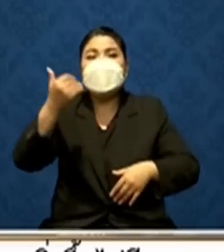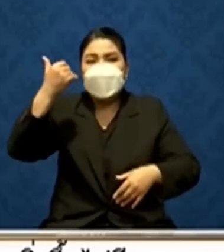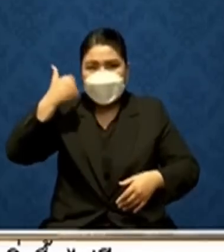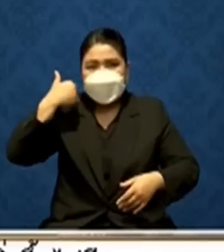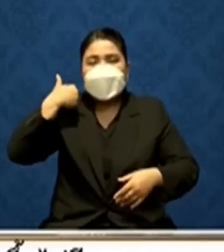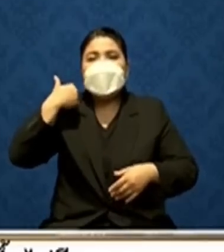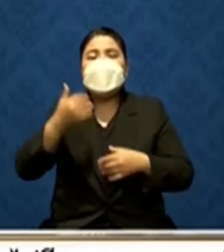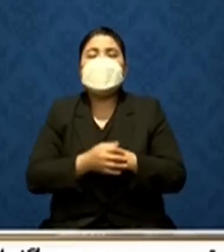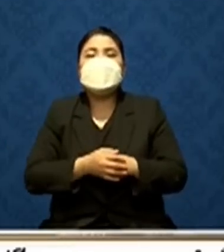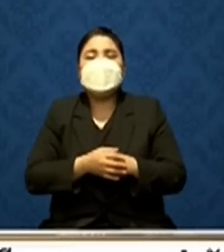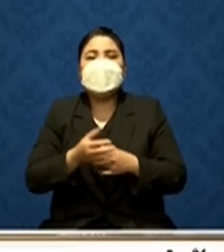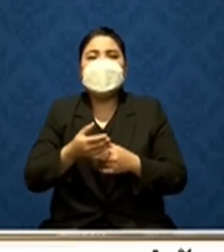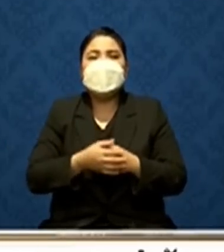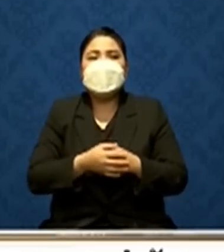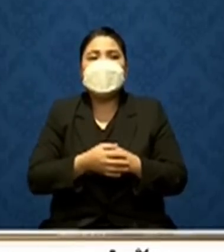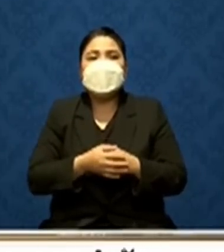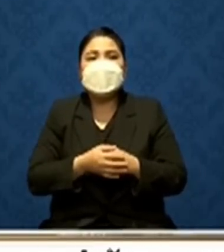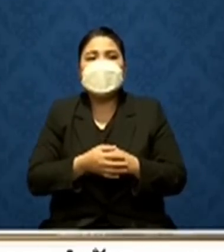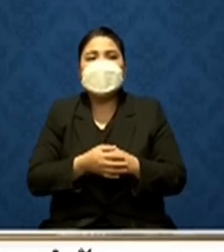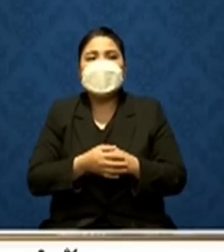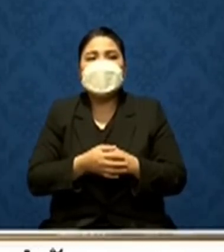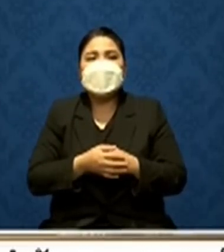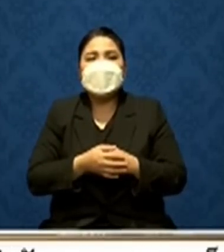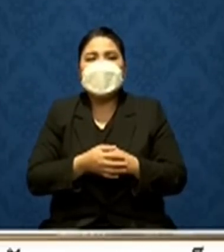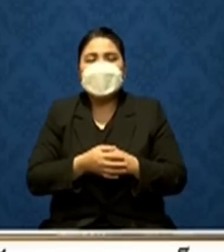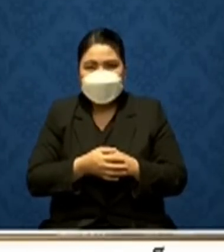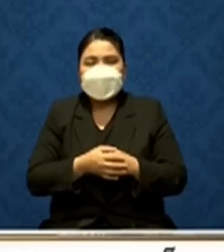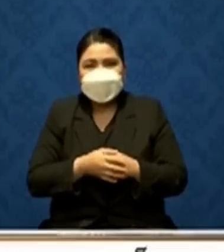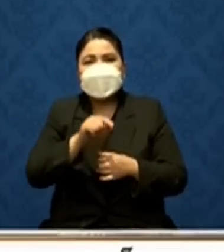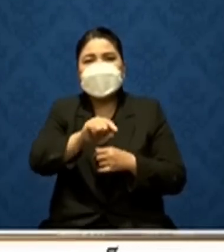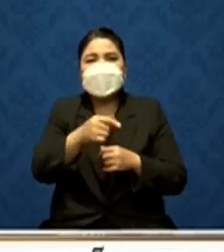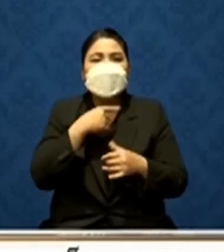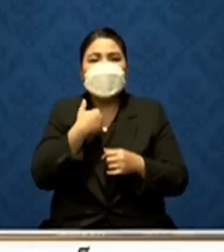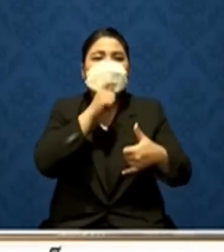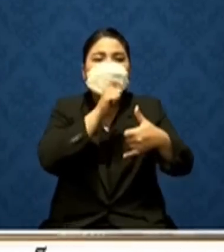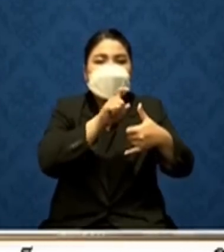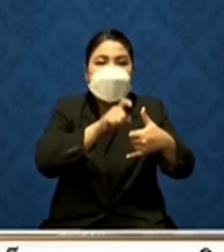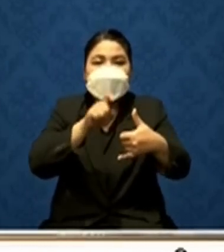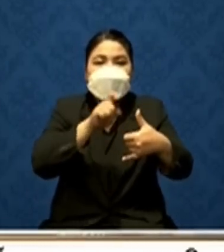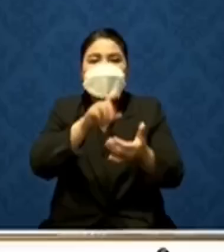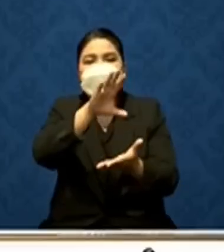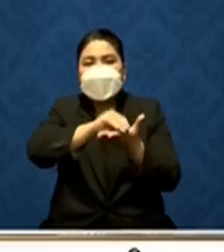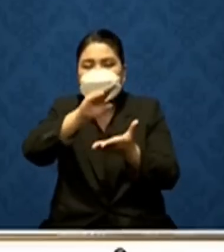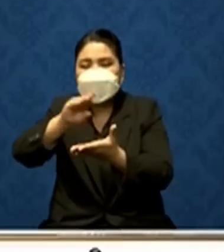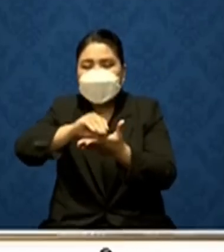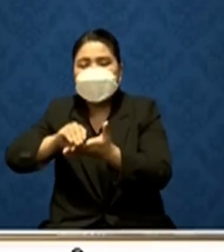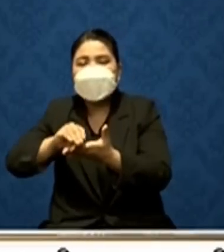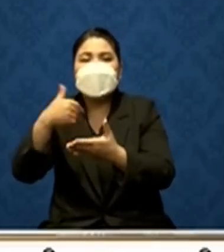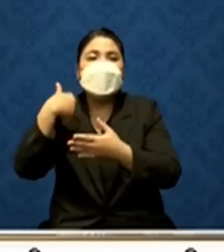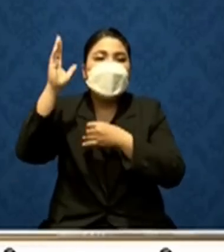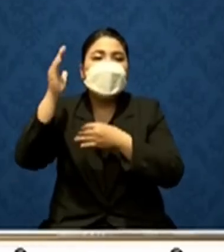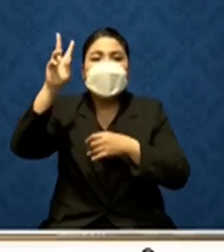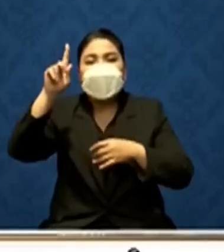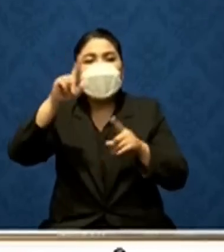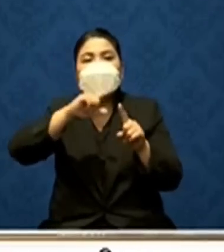มากมายการสำรวจความเห็นจากทุกสำนักนะครับมีการสื่อสารมวลชนไม่ว่าอะไรการ